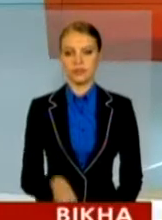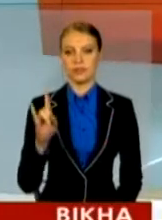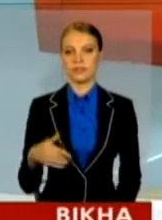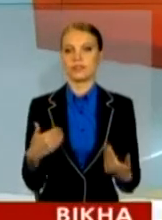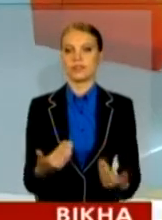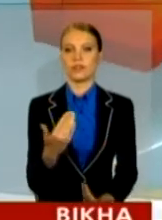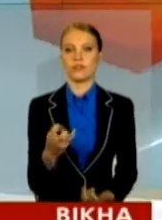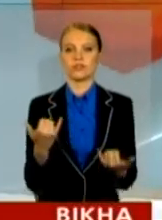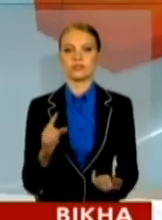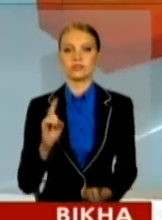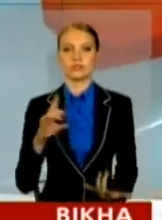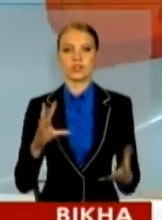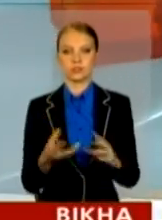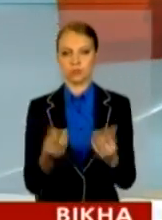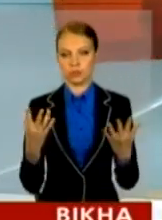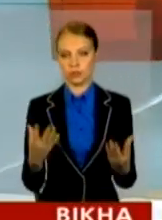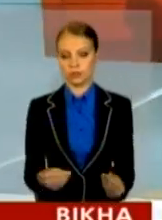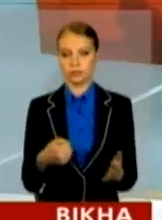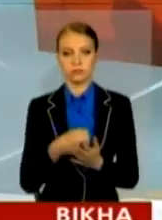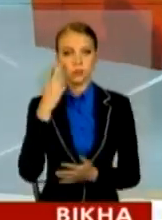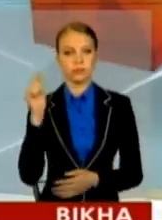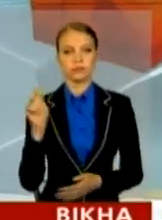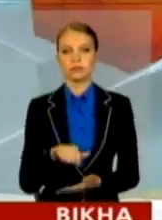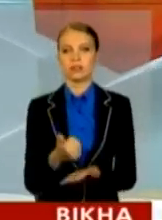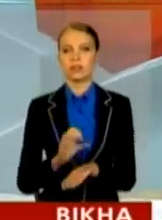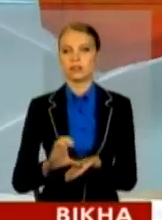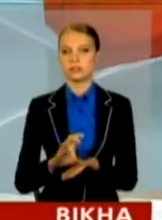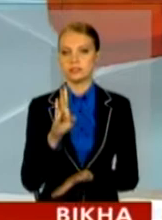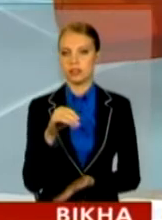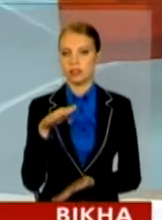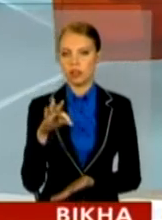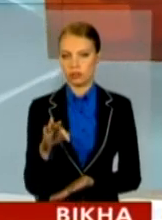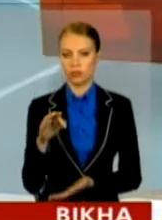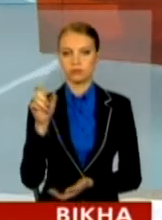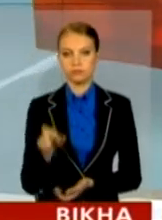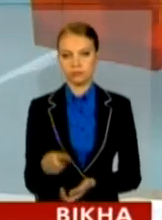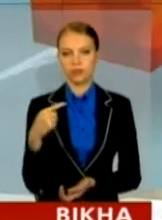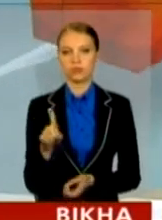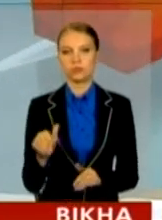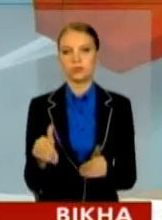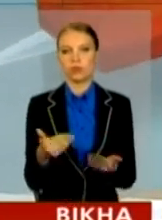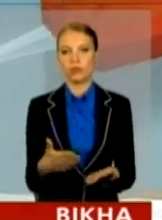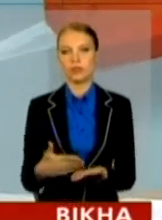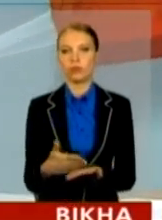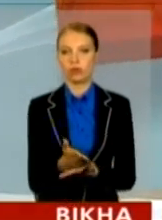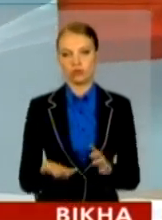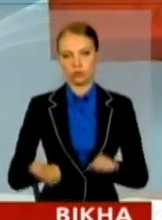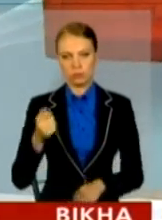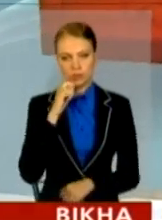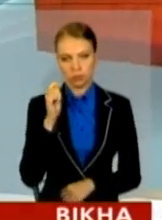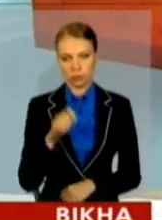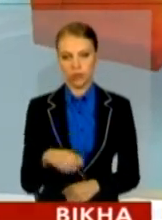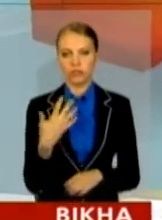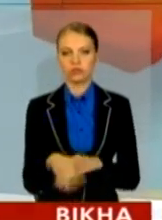Вікна, вітають вас на часі перші підсумки дня. До Києва прибув генсек НАТО Андерс Фог Расмусен, аби запропонувати політичну підтримку